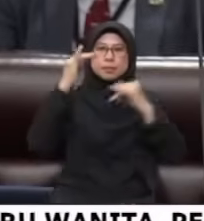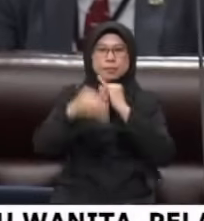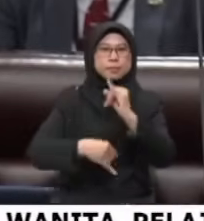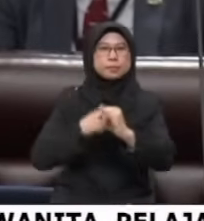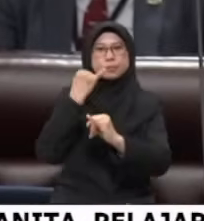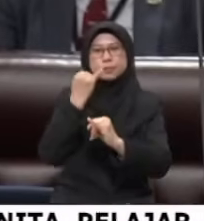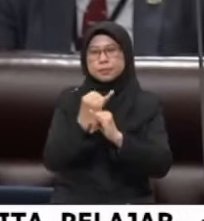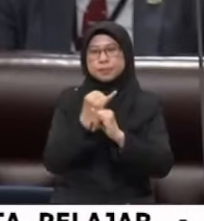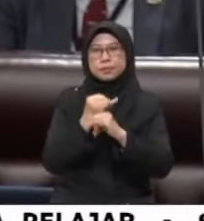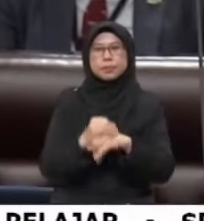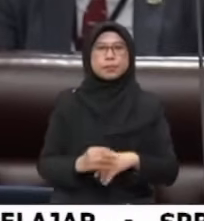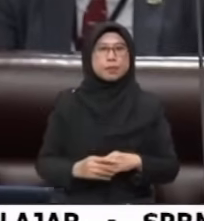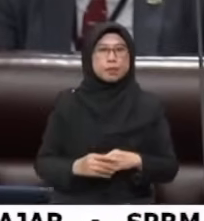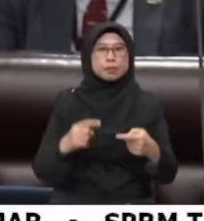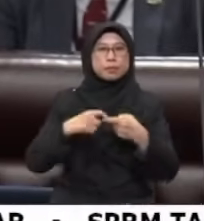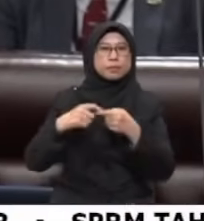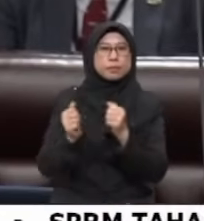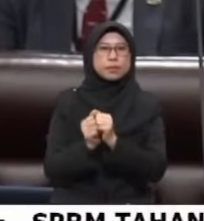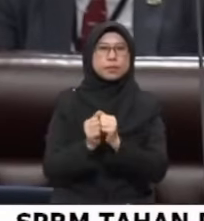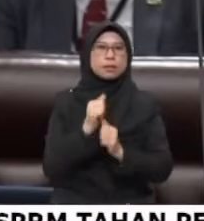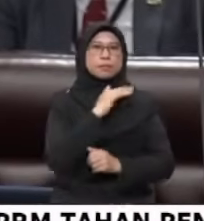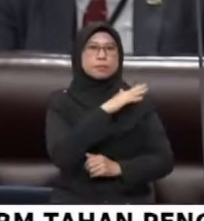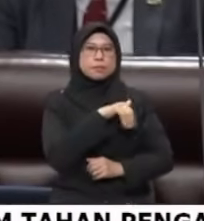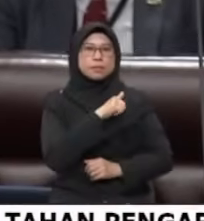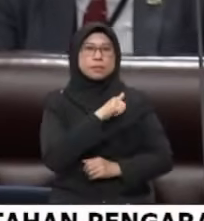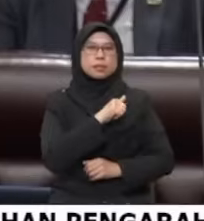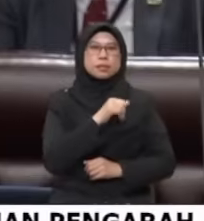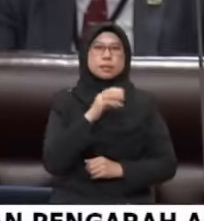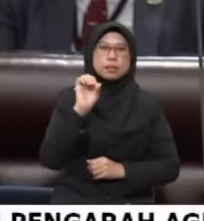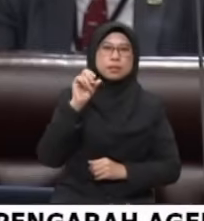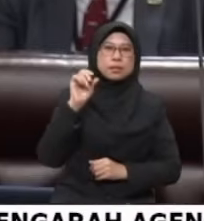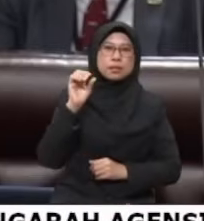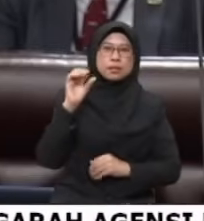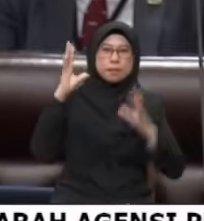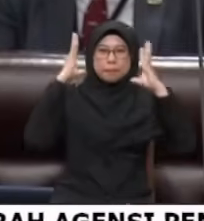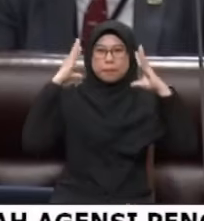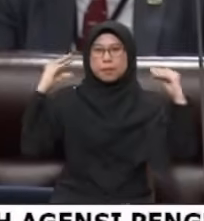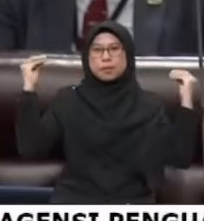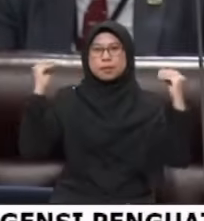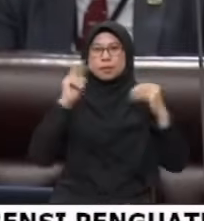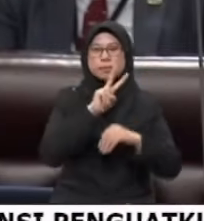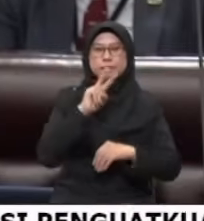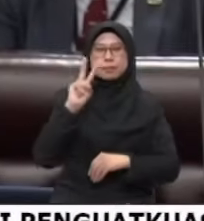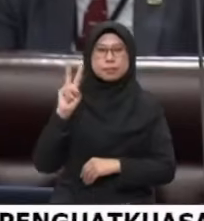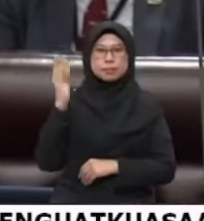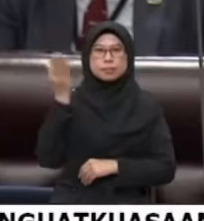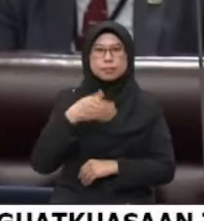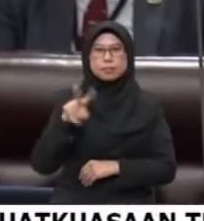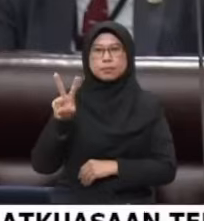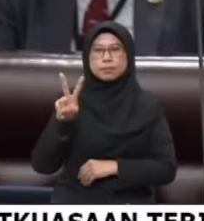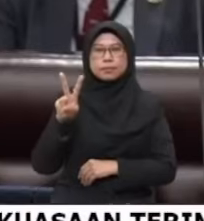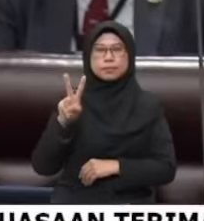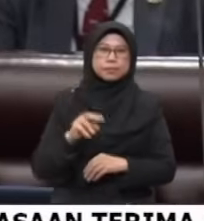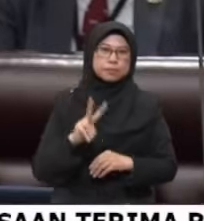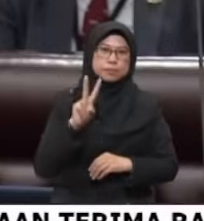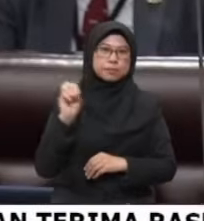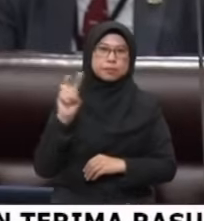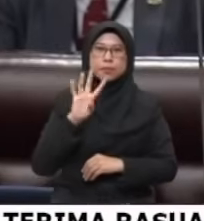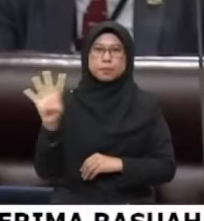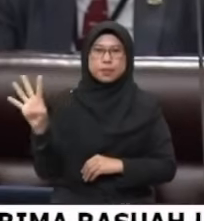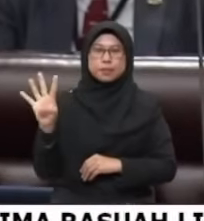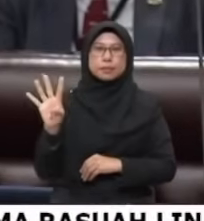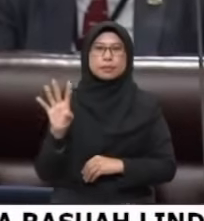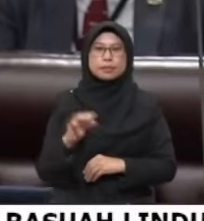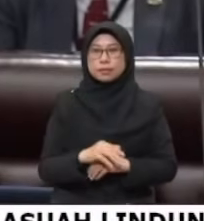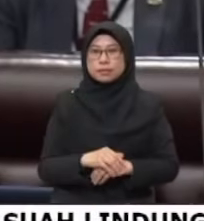antarabangsa berhubung isu Palestin di Den Haag Belanda pada 22 Februari 2024